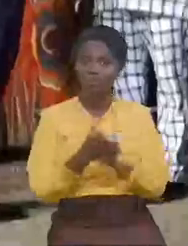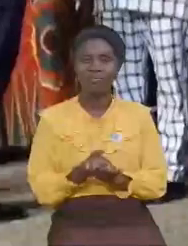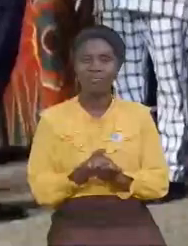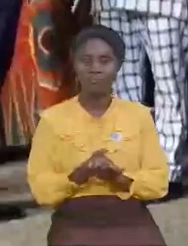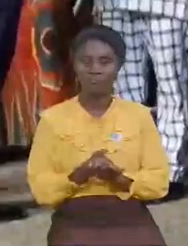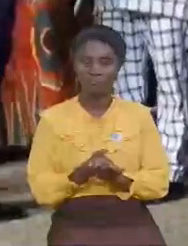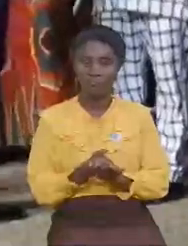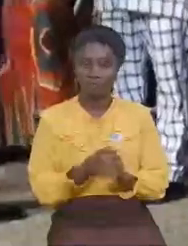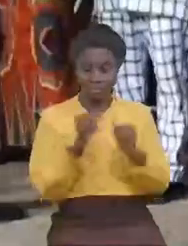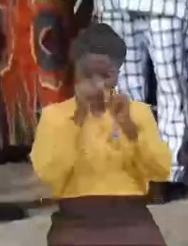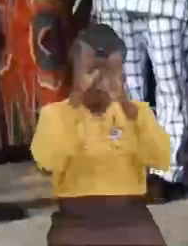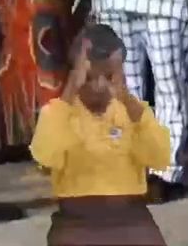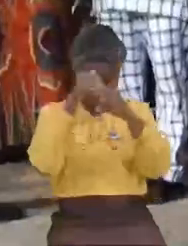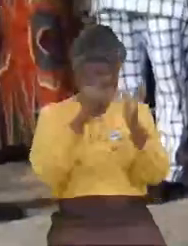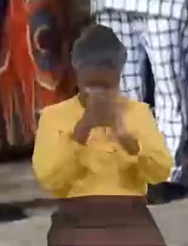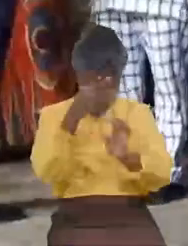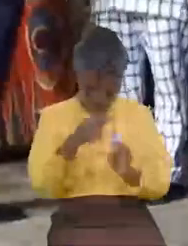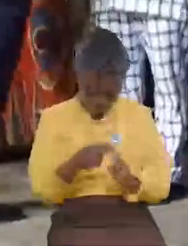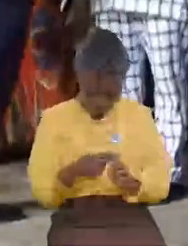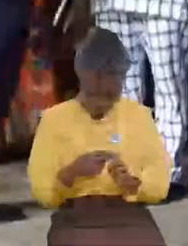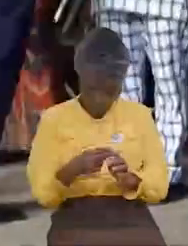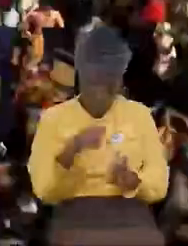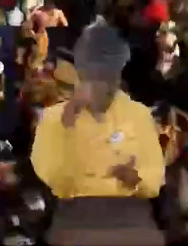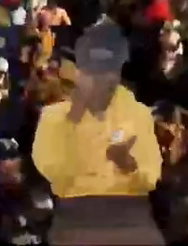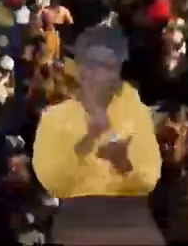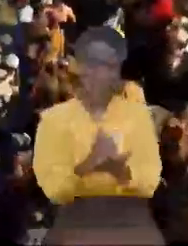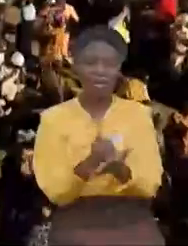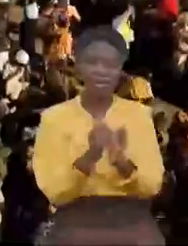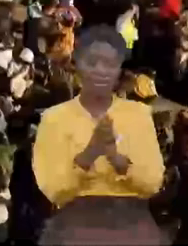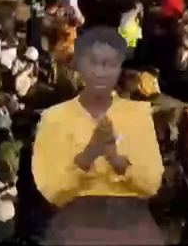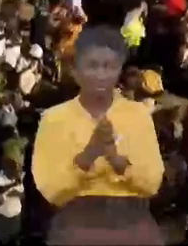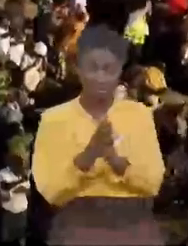Père, au nom de Jésus-Christ,